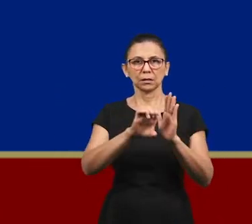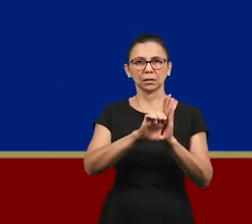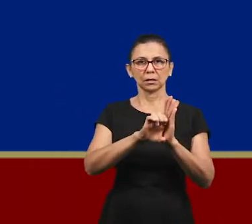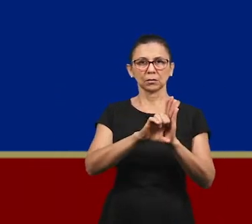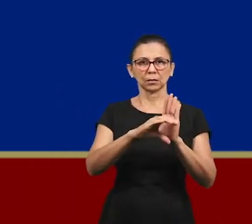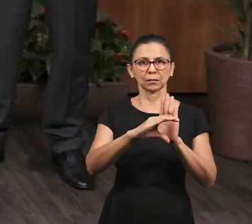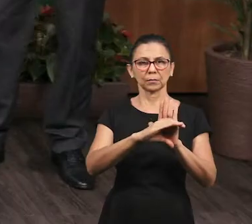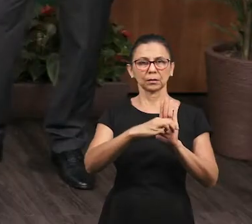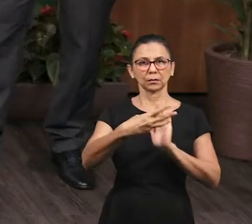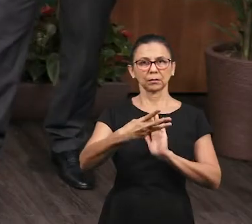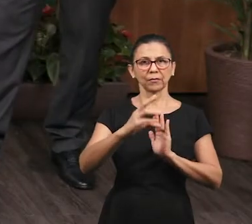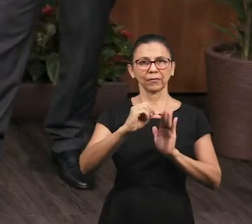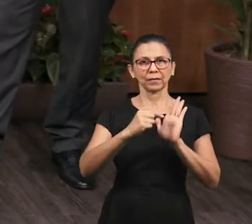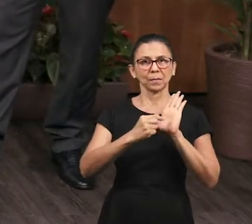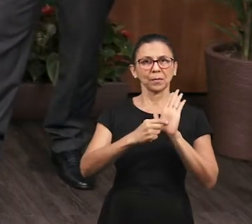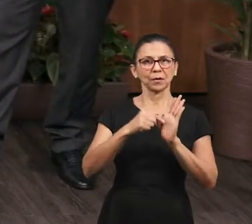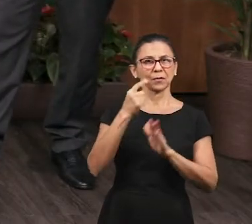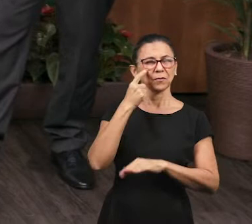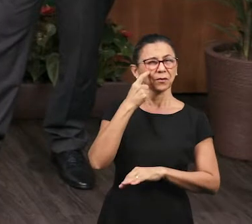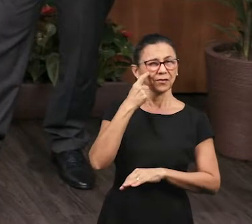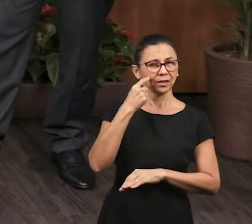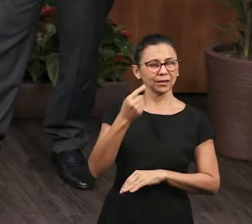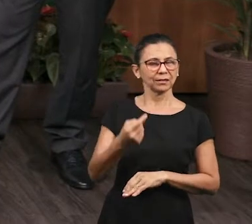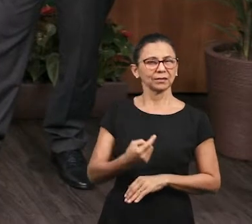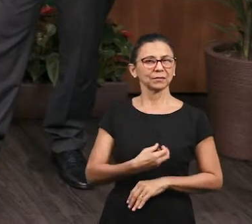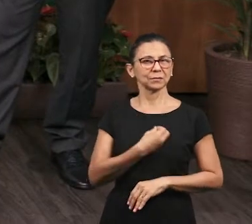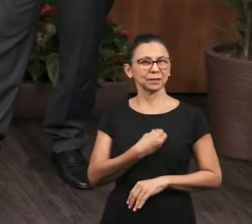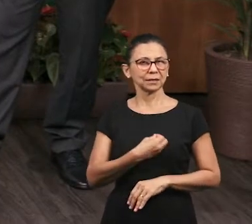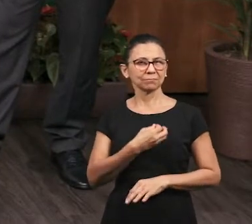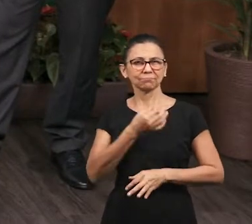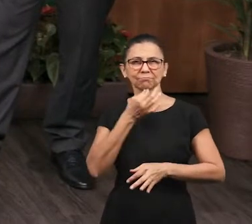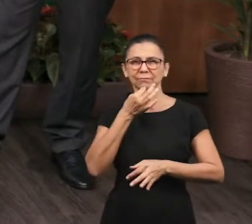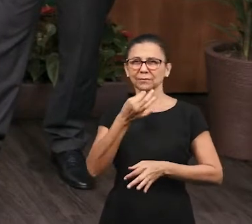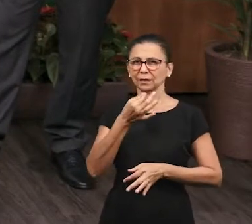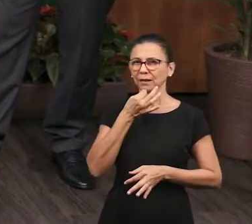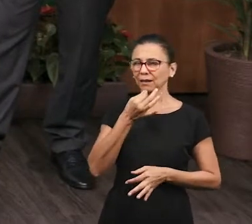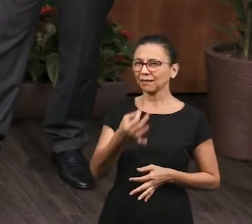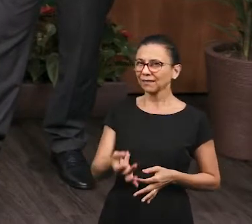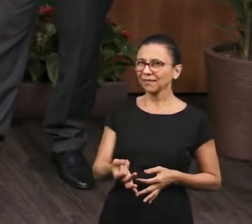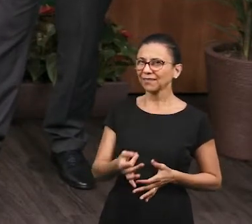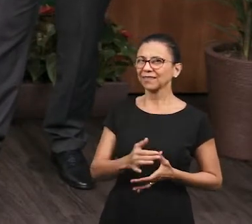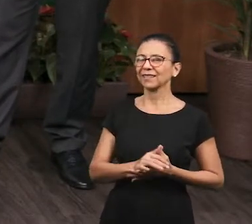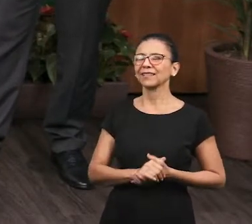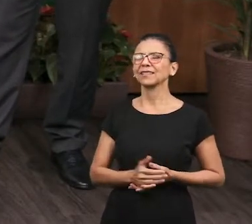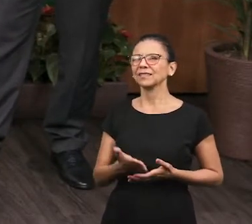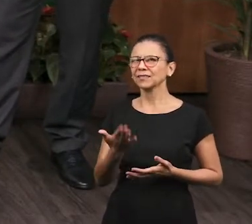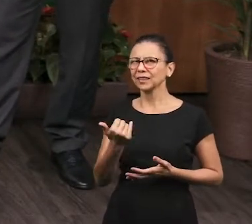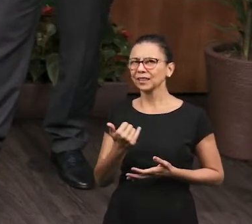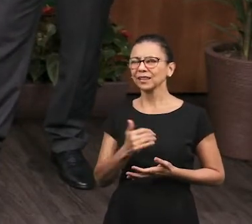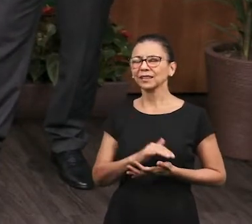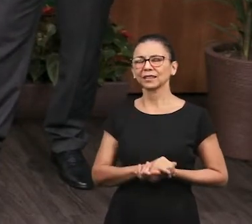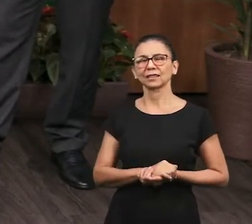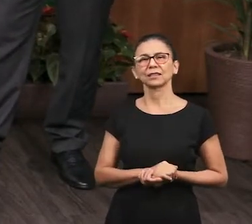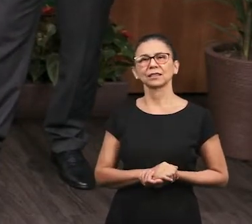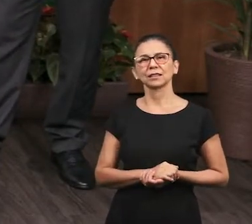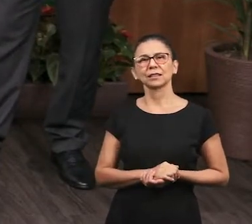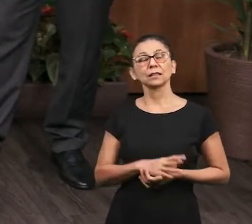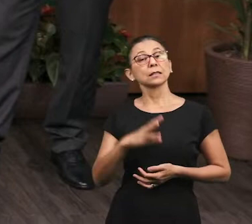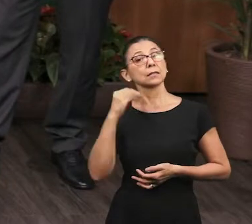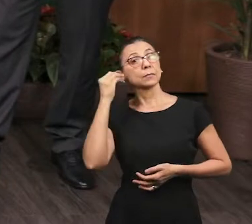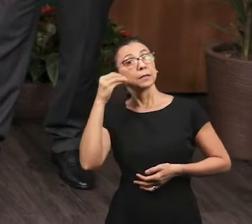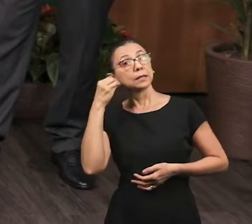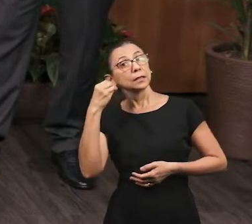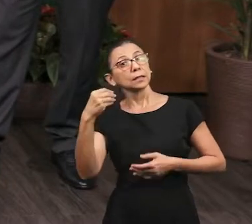30 главе? Участвуйте, присылайте нам ваши комментарии, ваши ответы, ваши предложения,